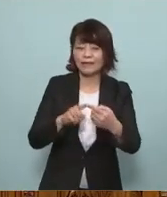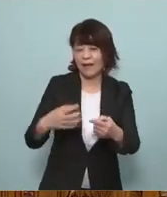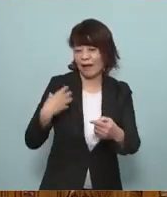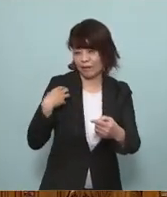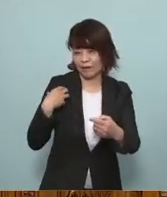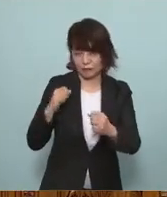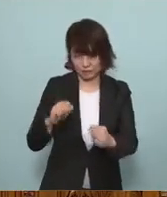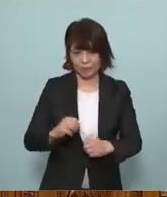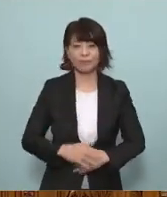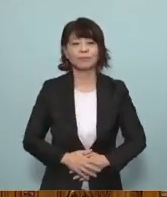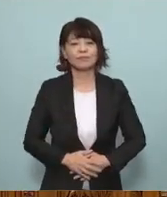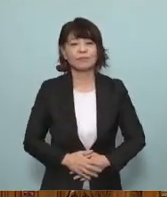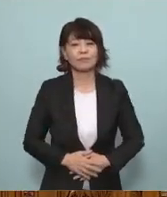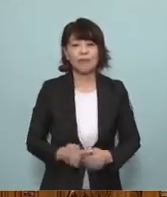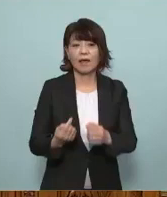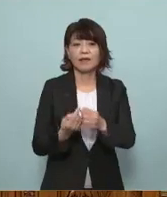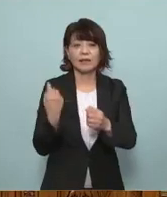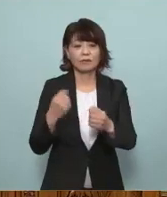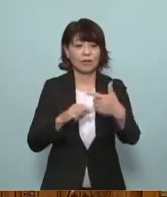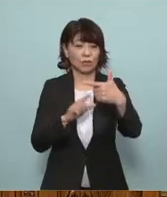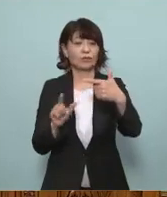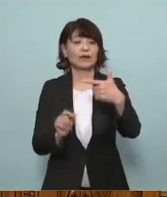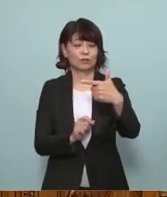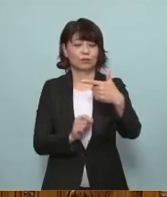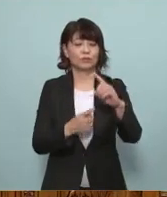いります。昨年6月、